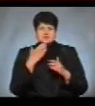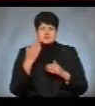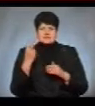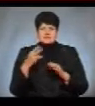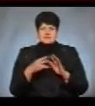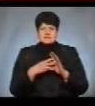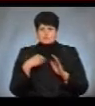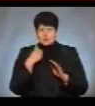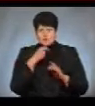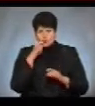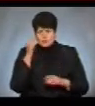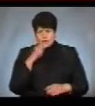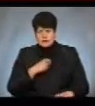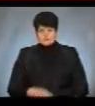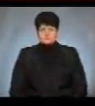подивимось.